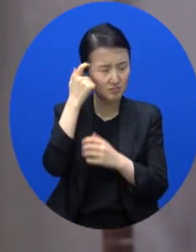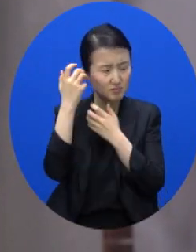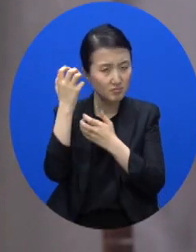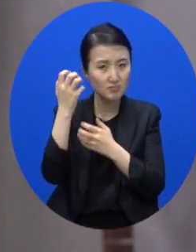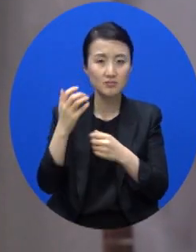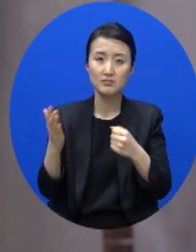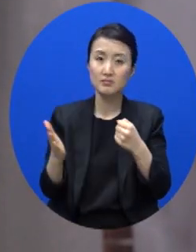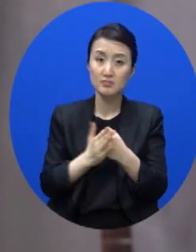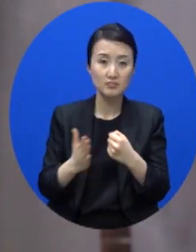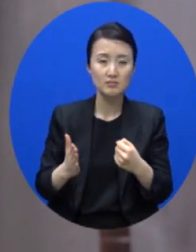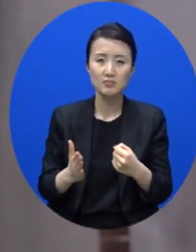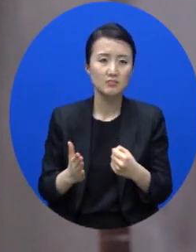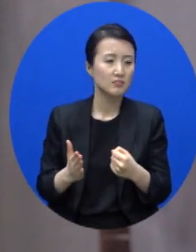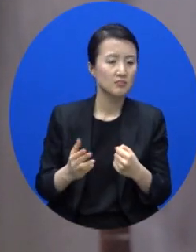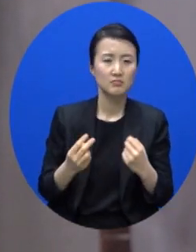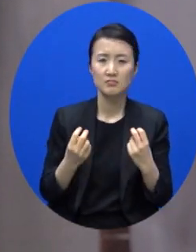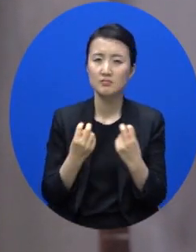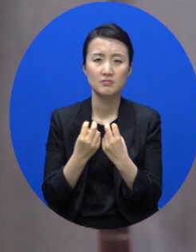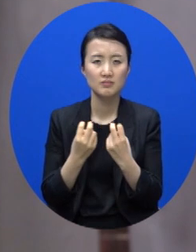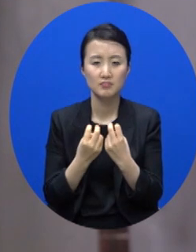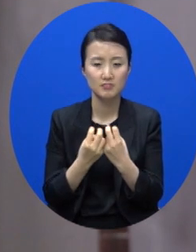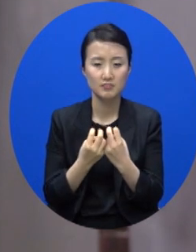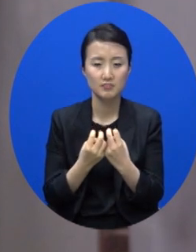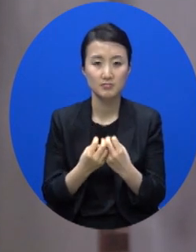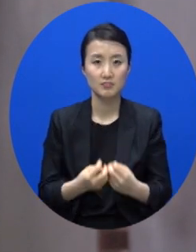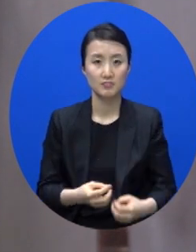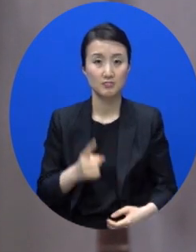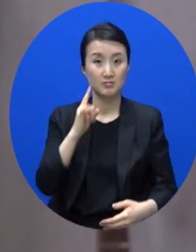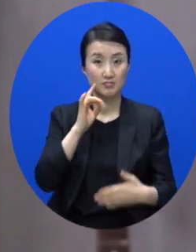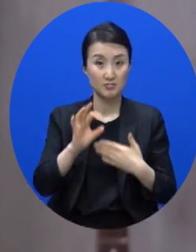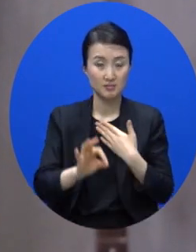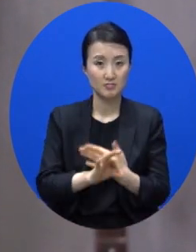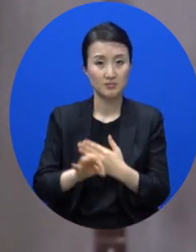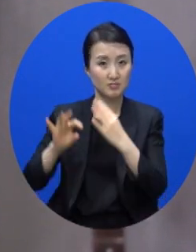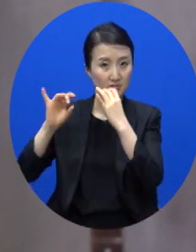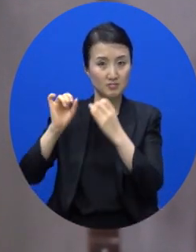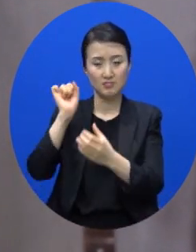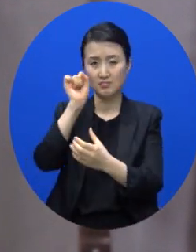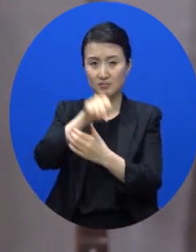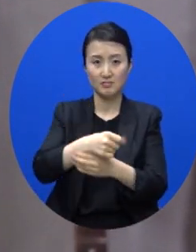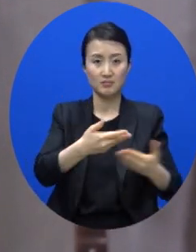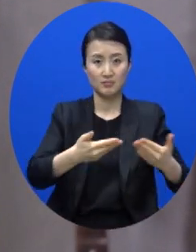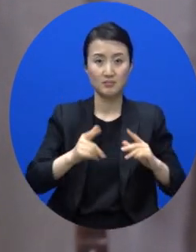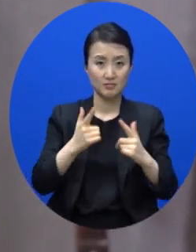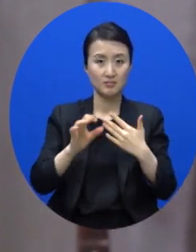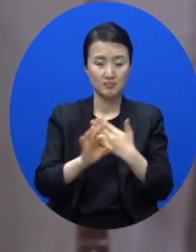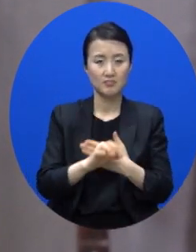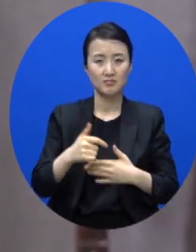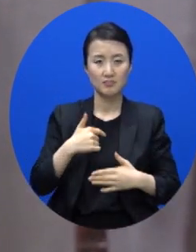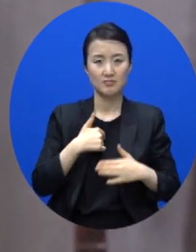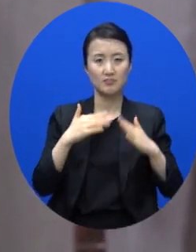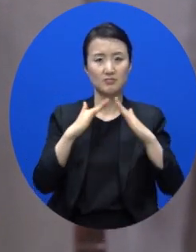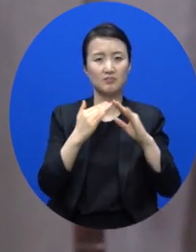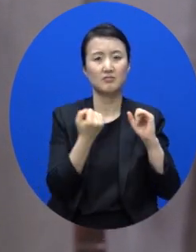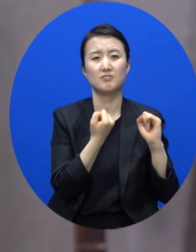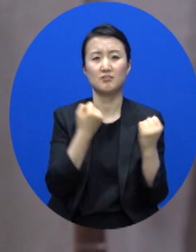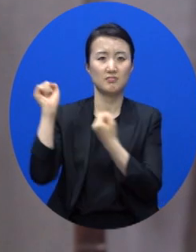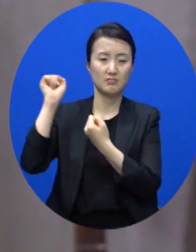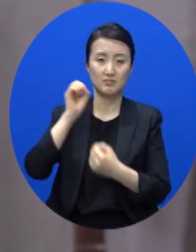저는 그러면 저는 집을 나가서라도 배우겠다. 그러니까